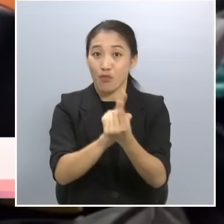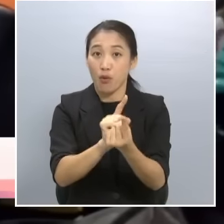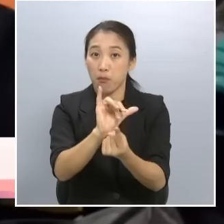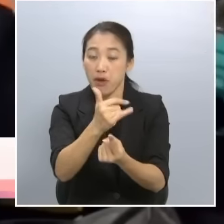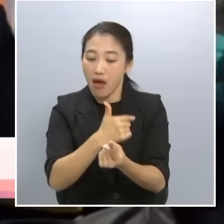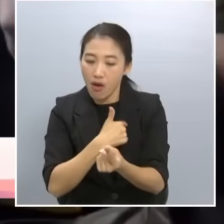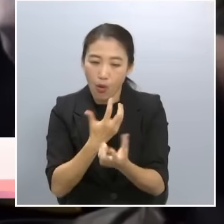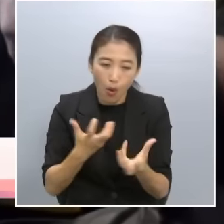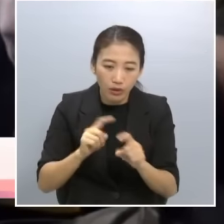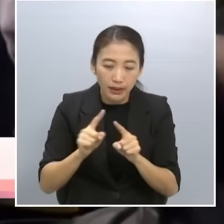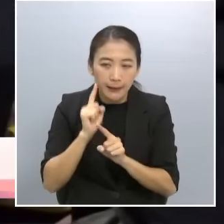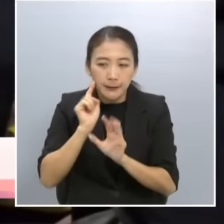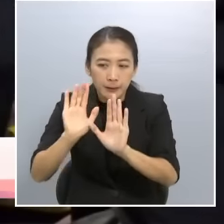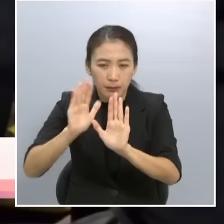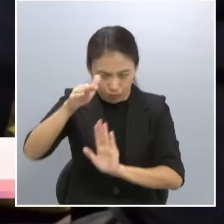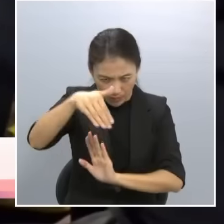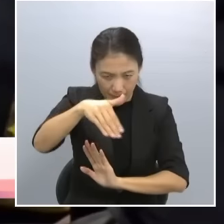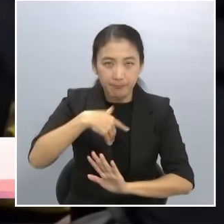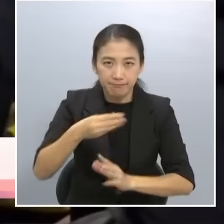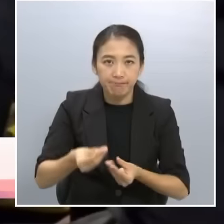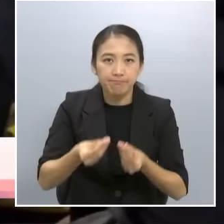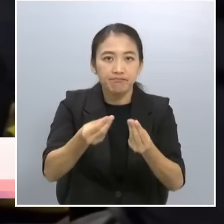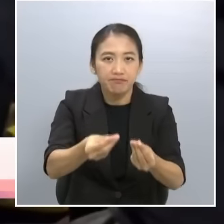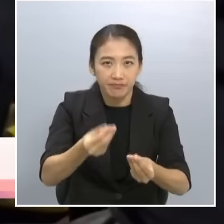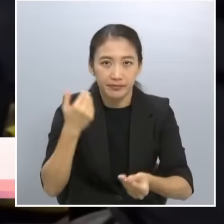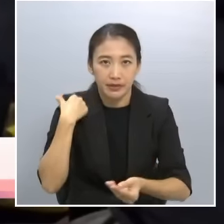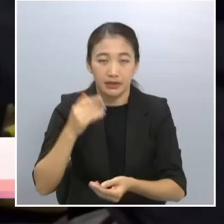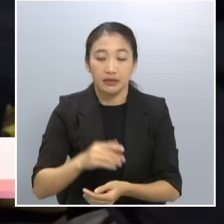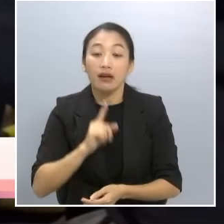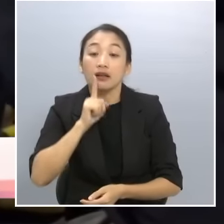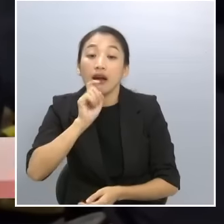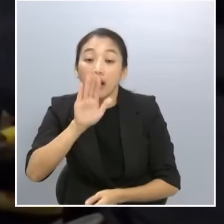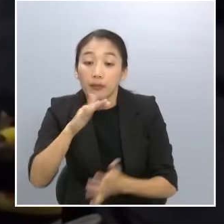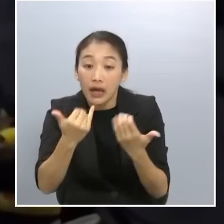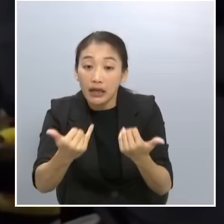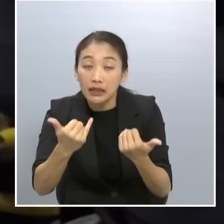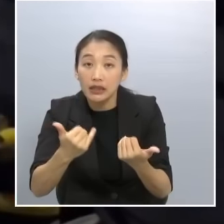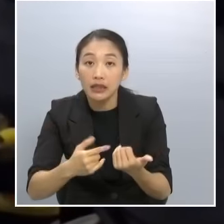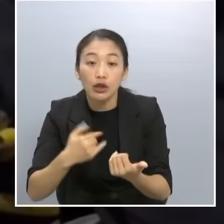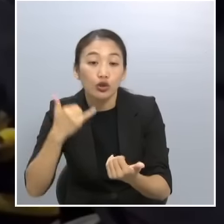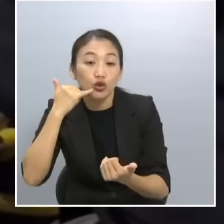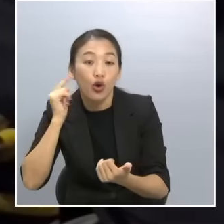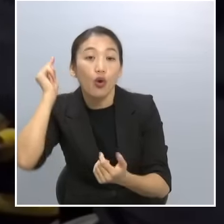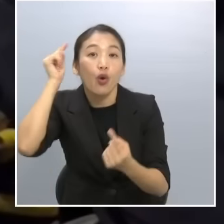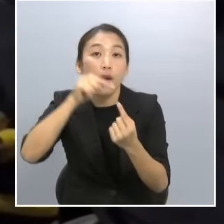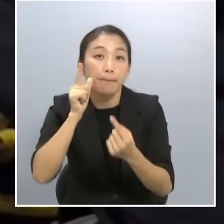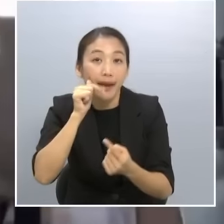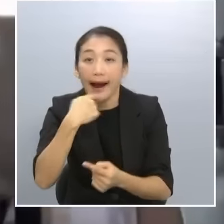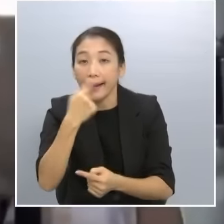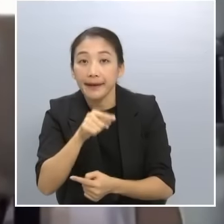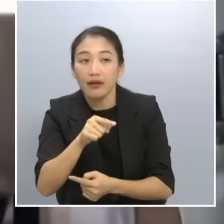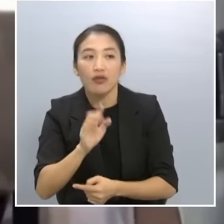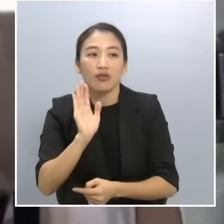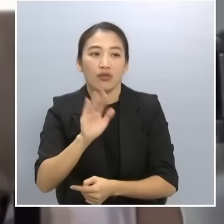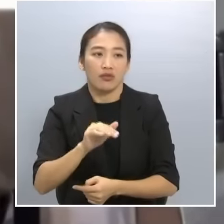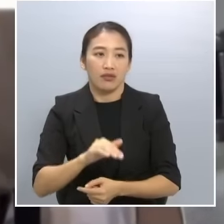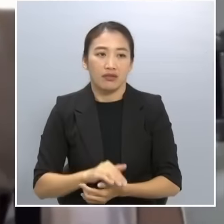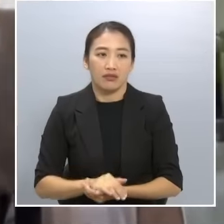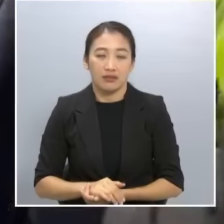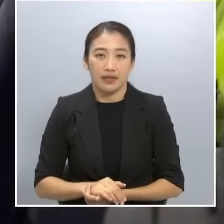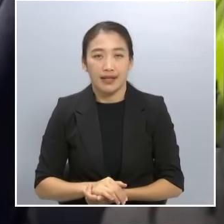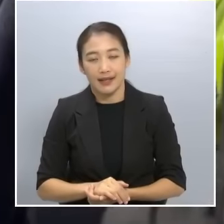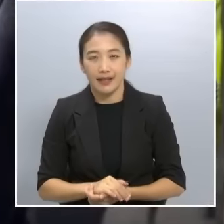ไม่เข้าก็ไม่เข้าลูก แล้วอันนี้ใครโทรไปแจ้งแม่คะ ตัวยี่นี่เลยตัวลูกสะใภ้ ท